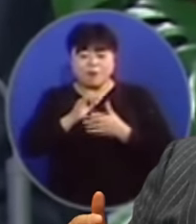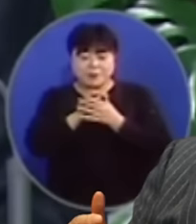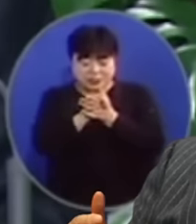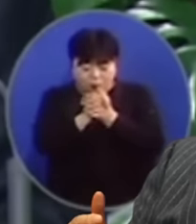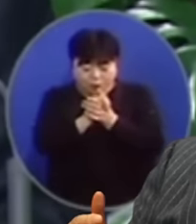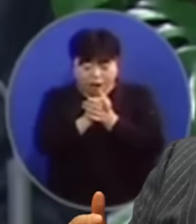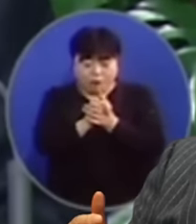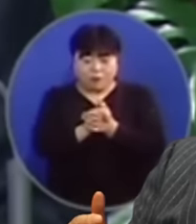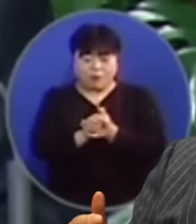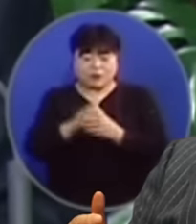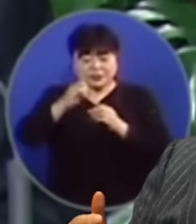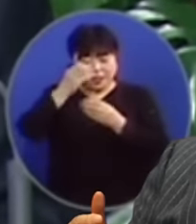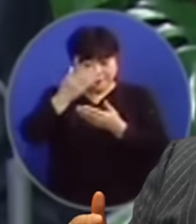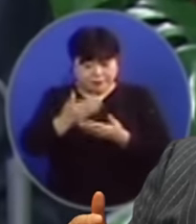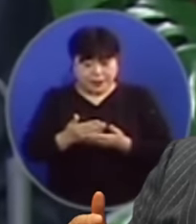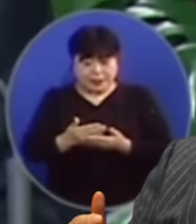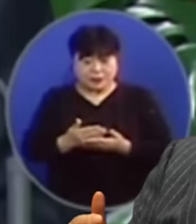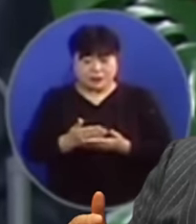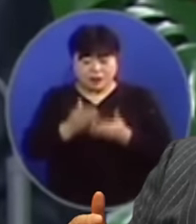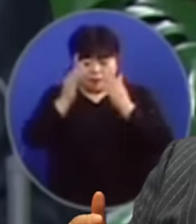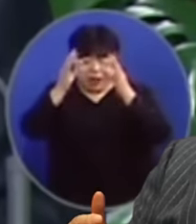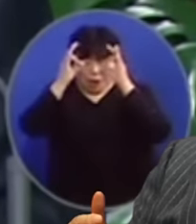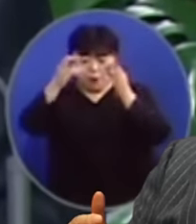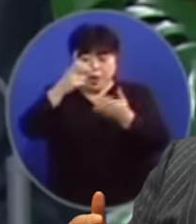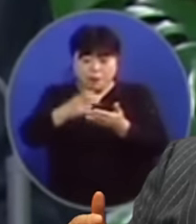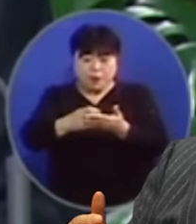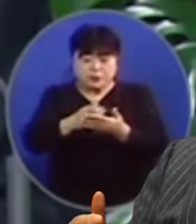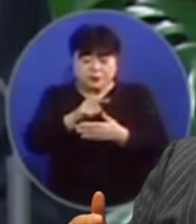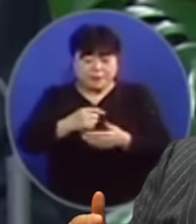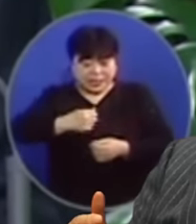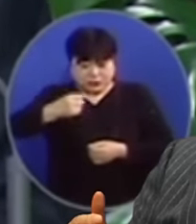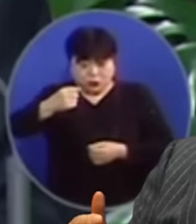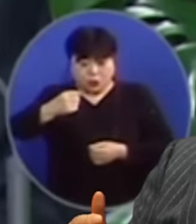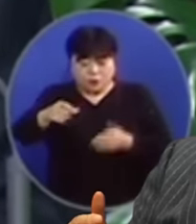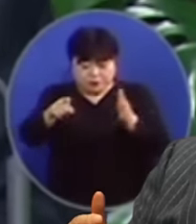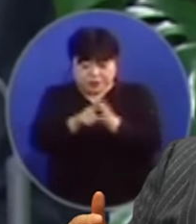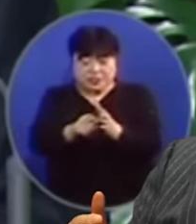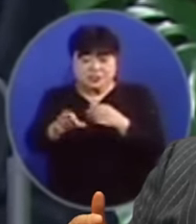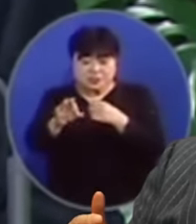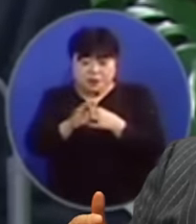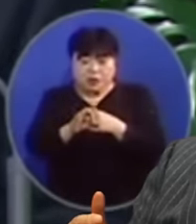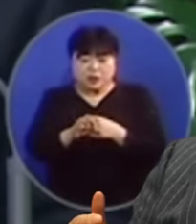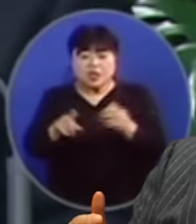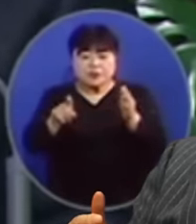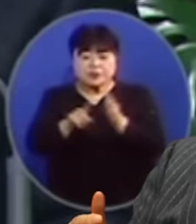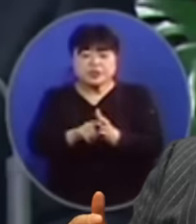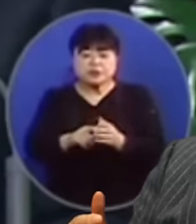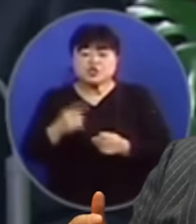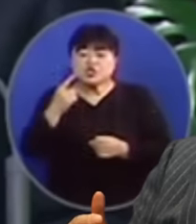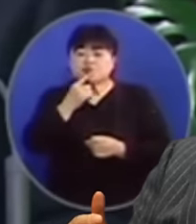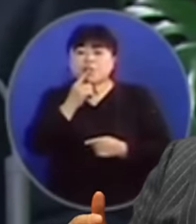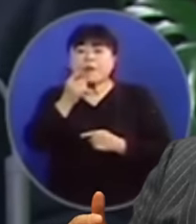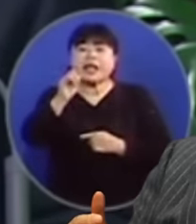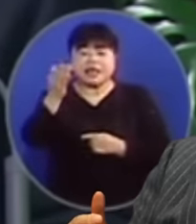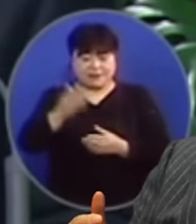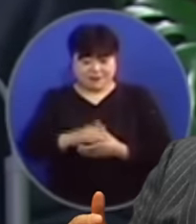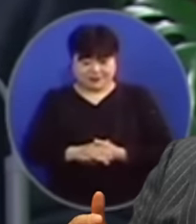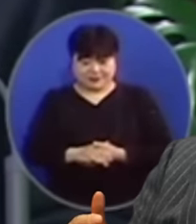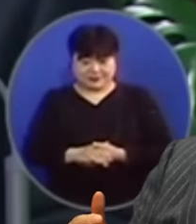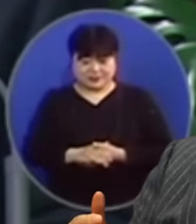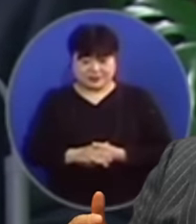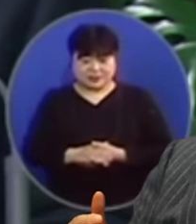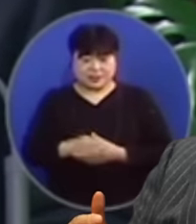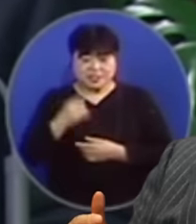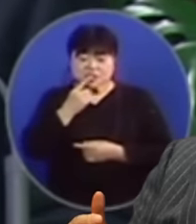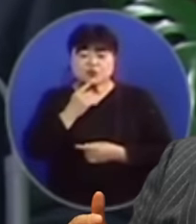기도해서 응답받은 바라봄의 법칙을 마음속에 가지고 믿었으면 그 믿음을 입술로 말을 해야 돼요.